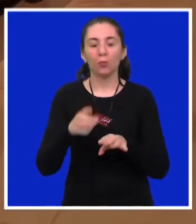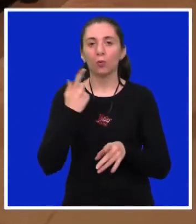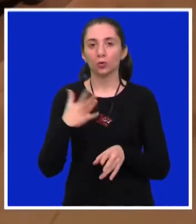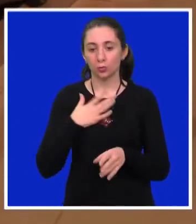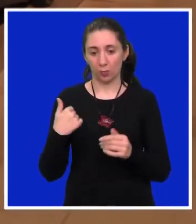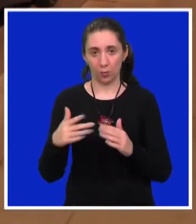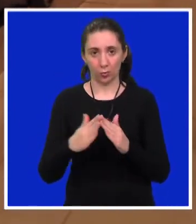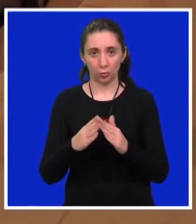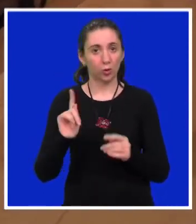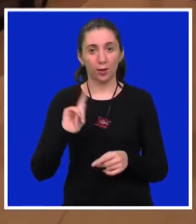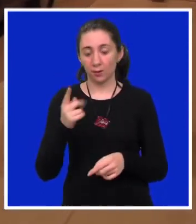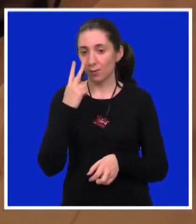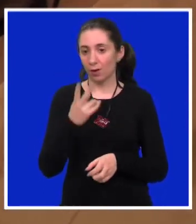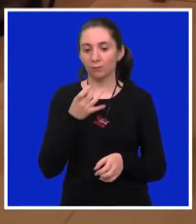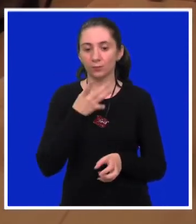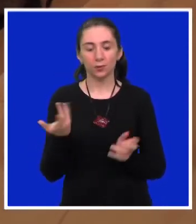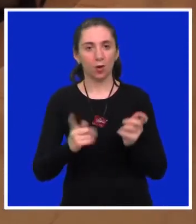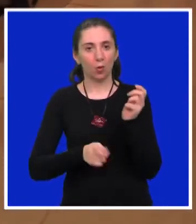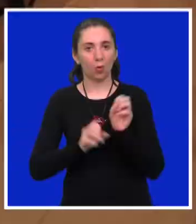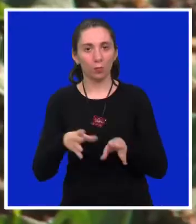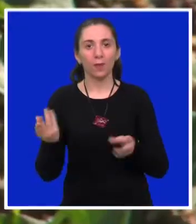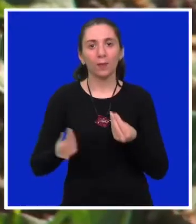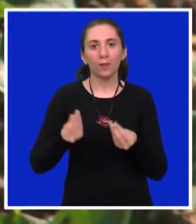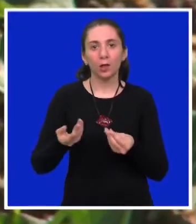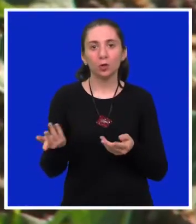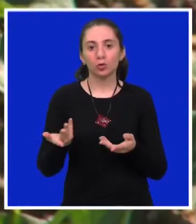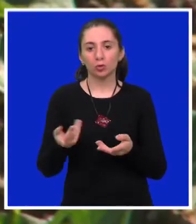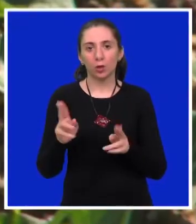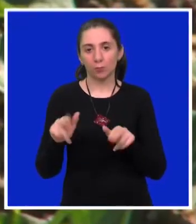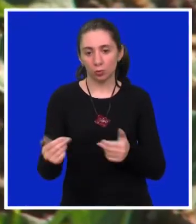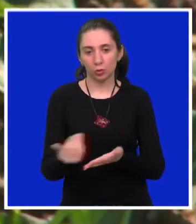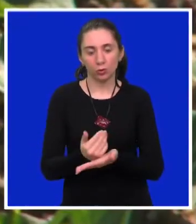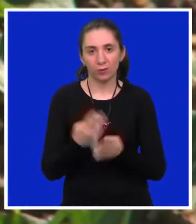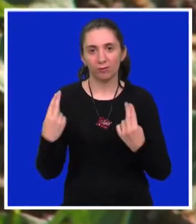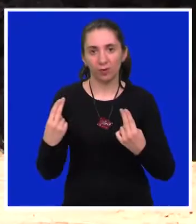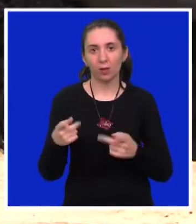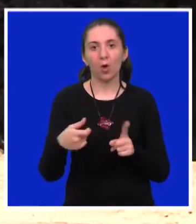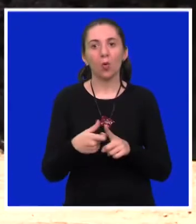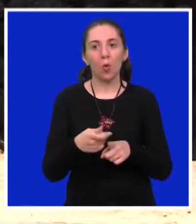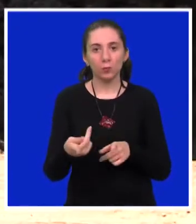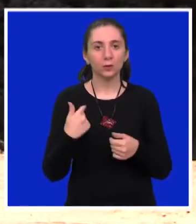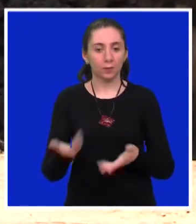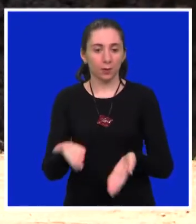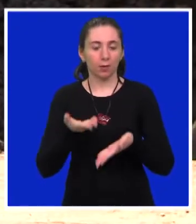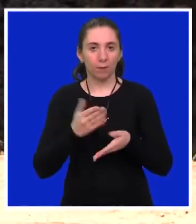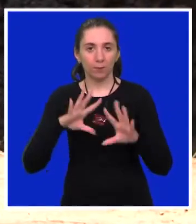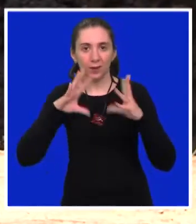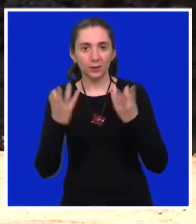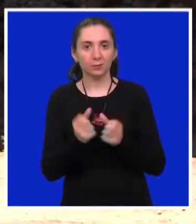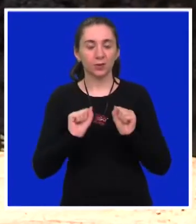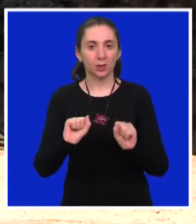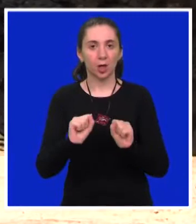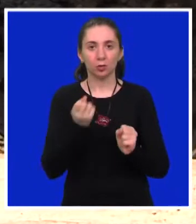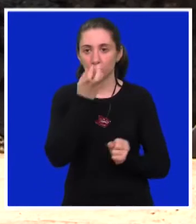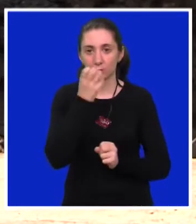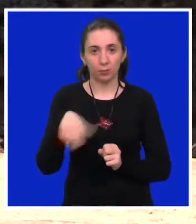Otpad koji imamo u kućanstvu ne treba gledati kao otpad, već kao nešto potencijalno vrijedno. Kompostiranjem doprinosimo